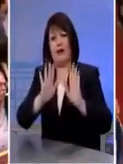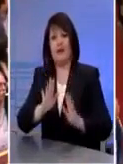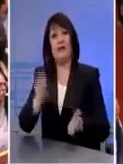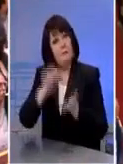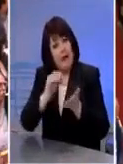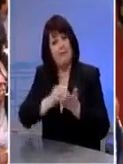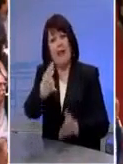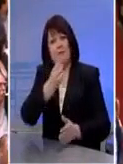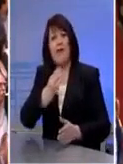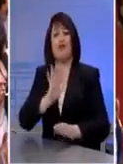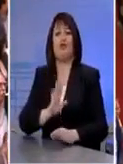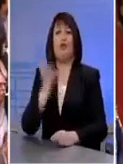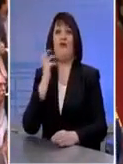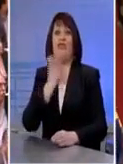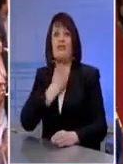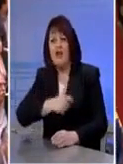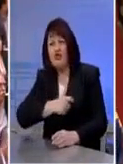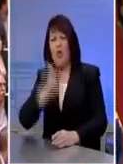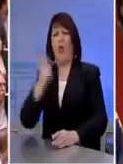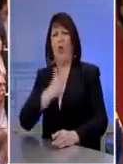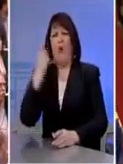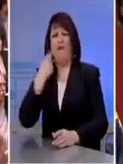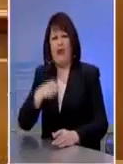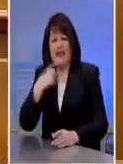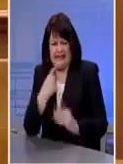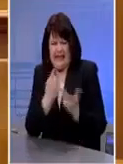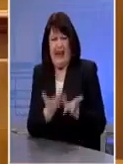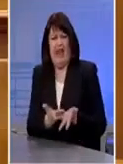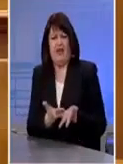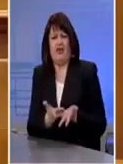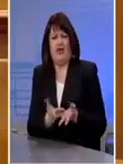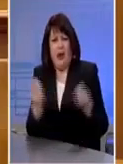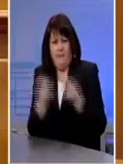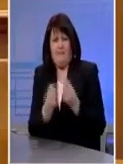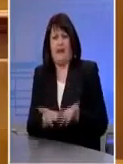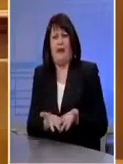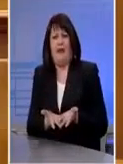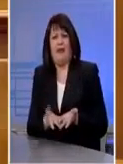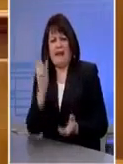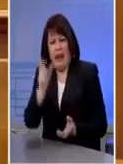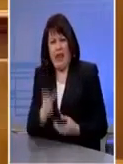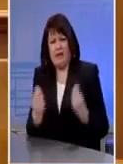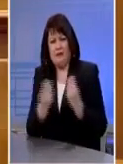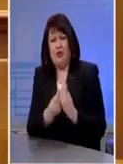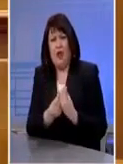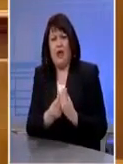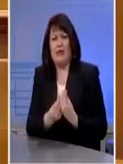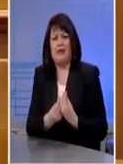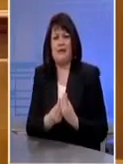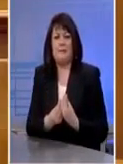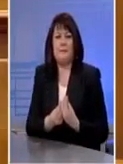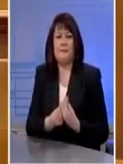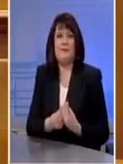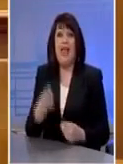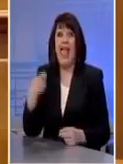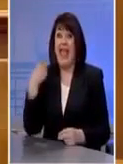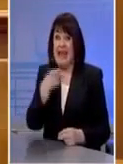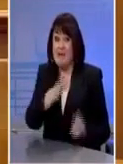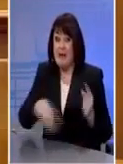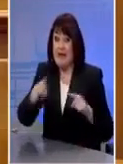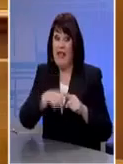το. Κύριε Βενιζέλο, δεν εκφράσετε αυτές. Σας παρακαλώ, μην γραφτείτε. Θα πληρώσετε όλοι για τα εγκλήματα που κάνατε κατά της